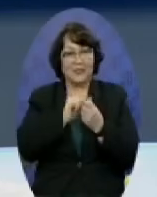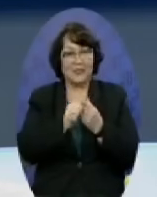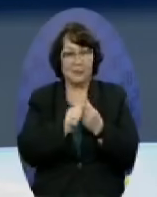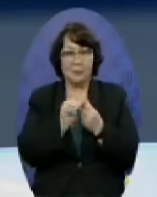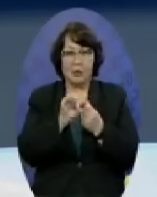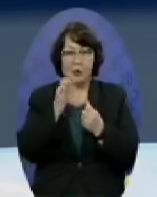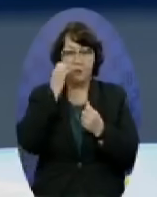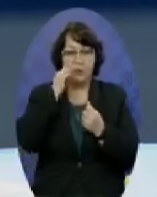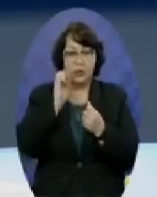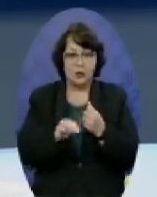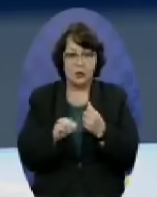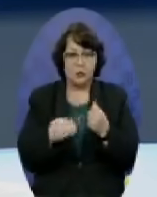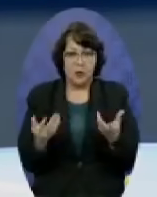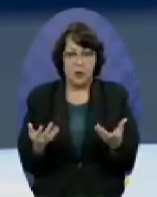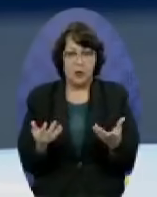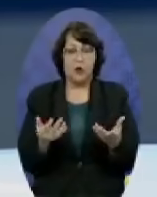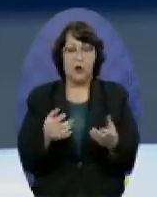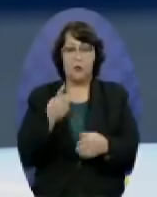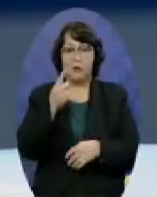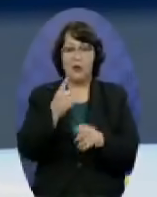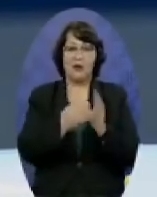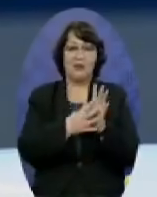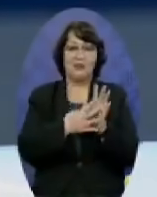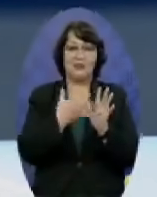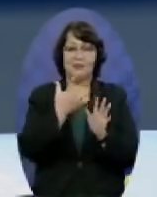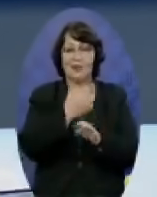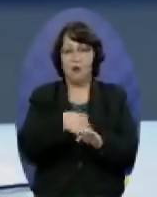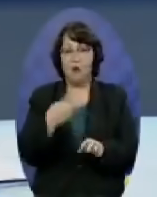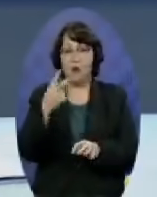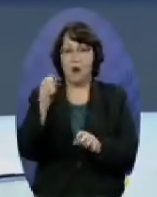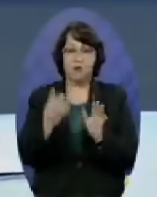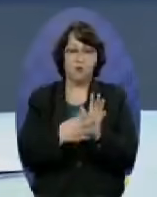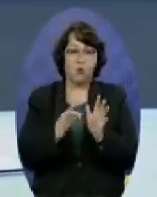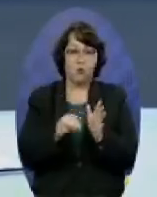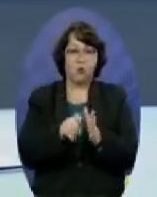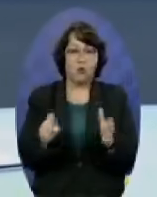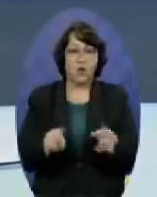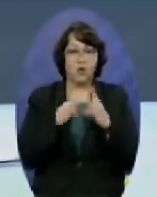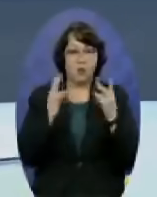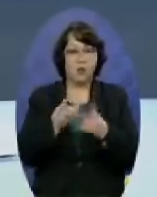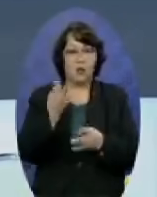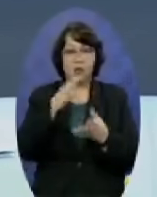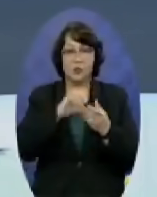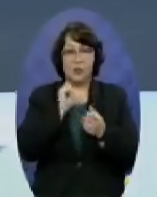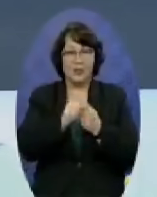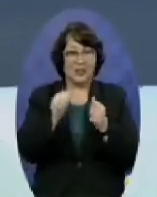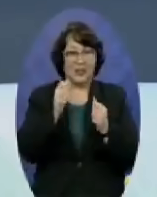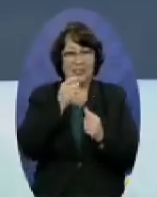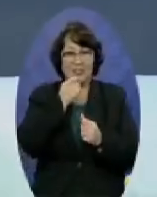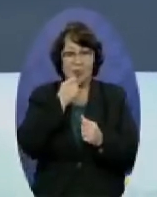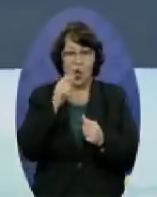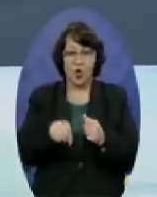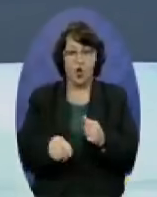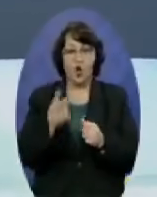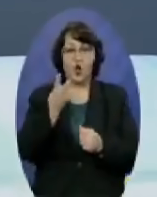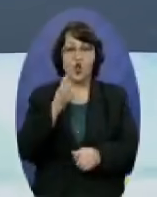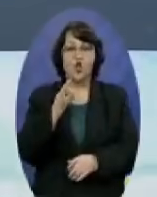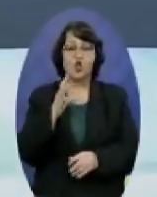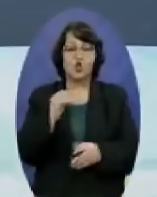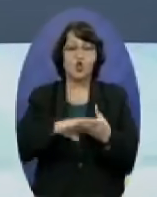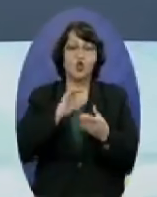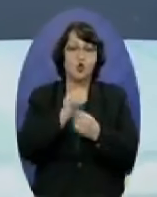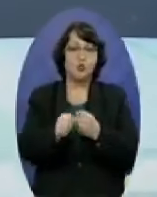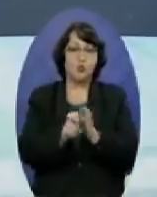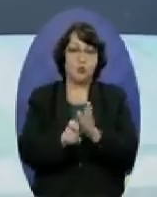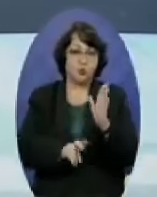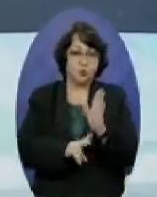байдаг. Харин 1995-аас 2019 он хүртэл нийгэм даатгалын шимтгэл төлж чадаагүй иргэд энэ онд нөхөж төлөх боломжтой болсон.